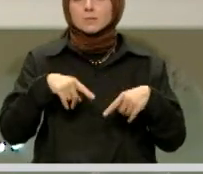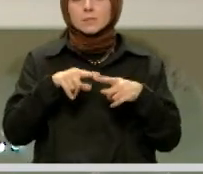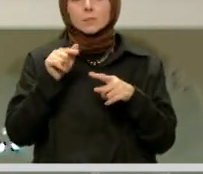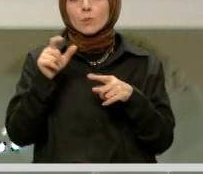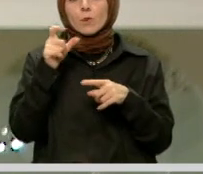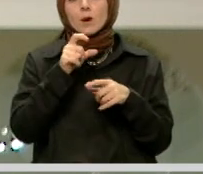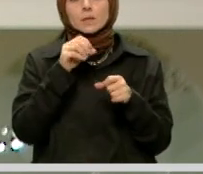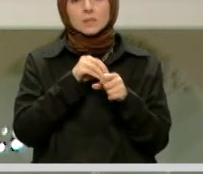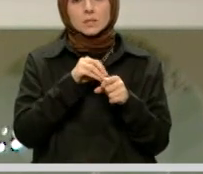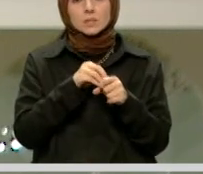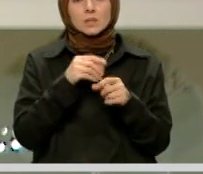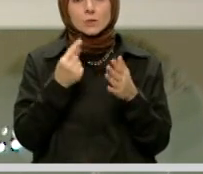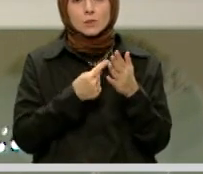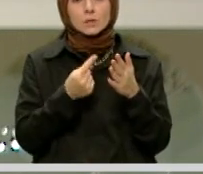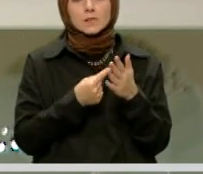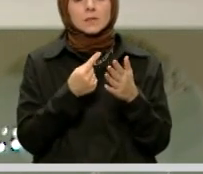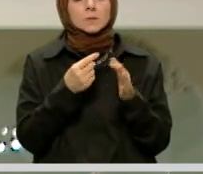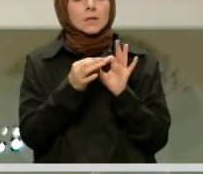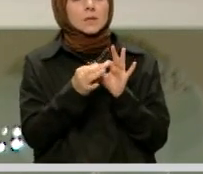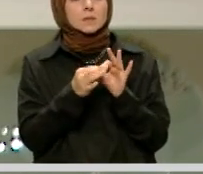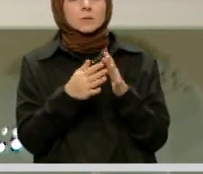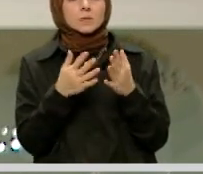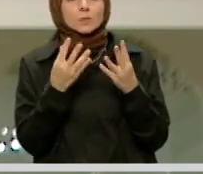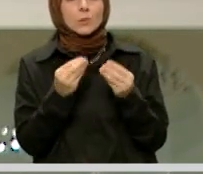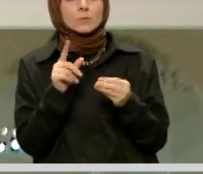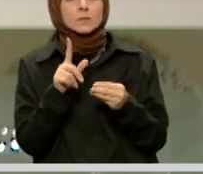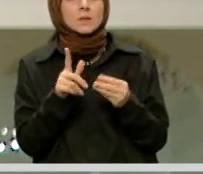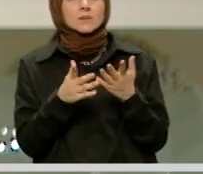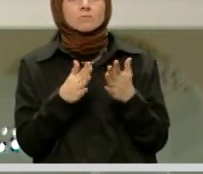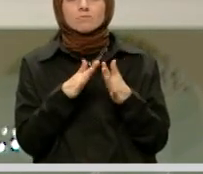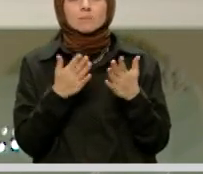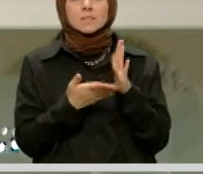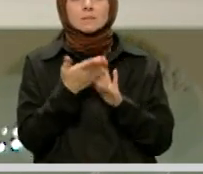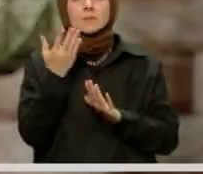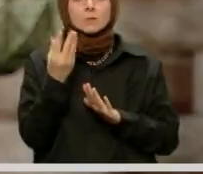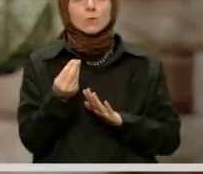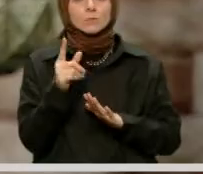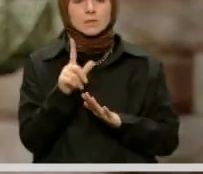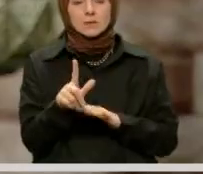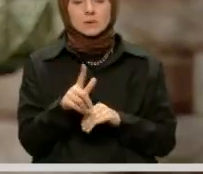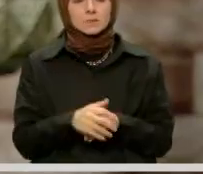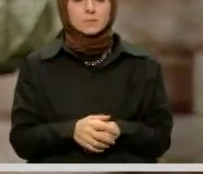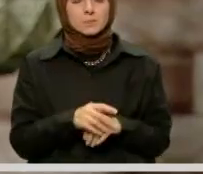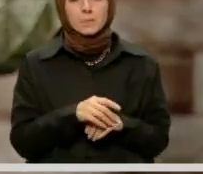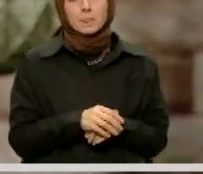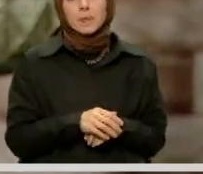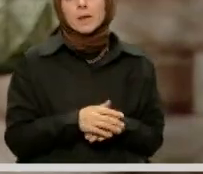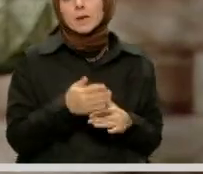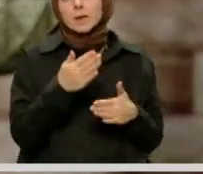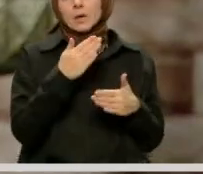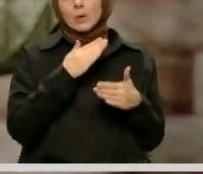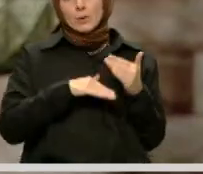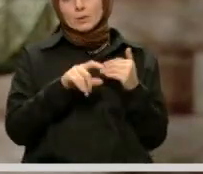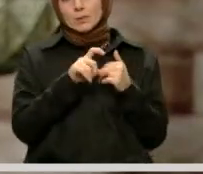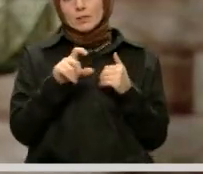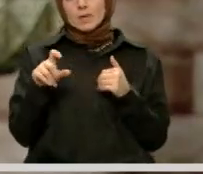Kerim'le irtibasımız, temasımız nasıl olmalı, nasıl artmalı, hangi manada artmalı? Öncelikle